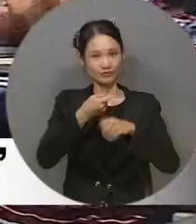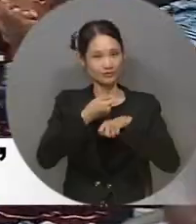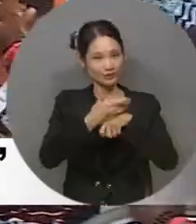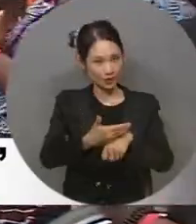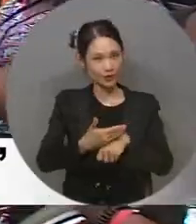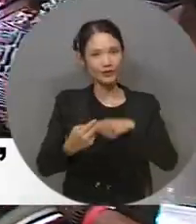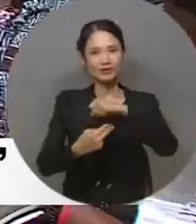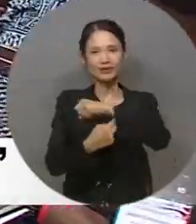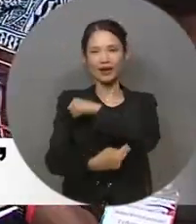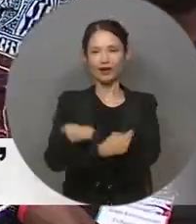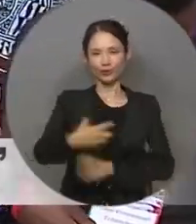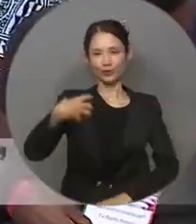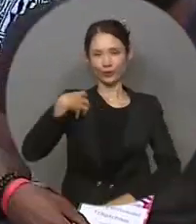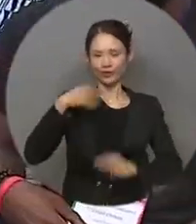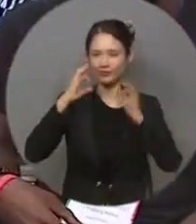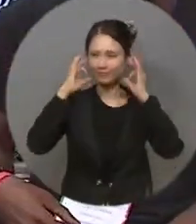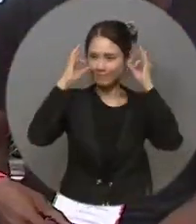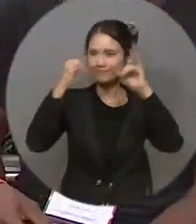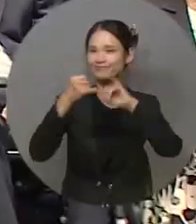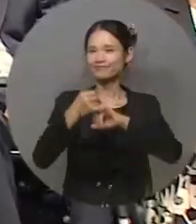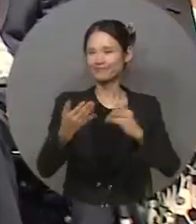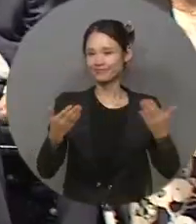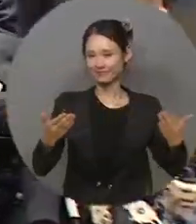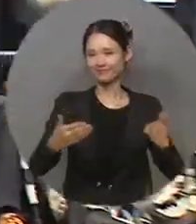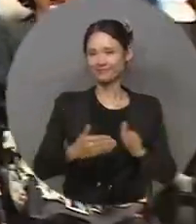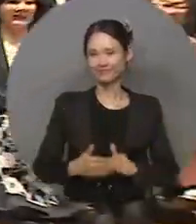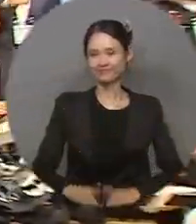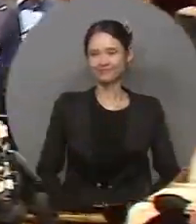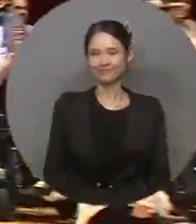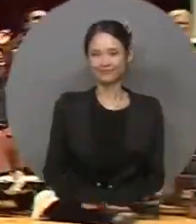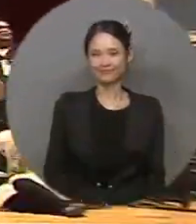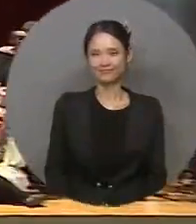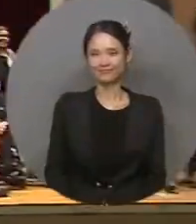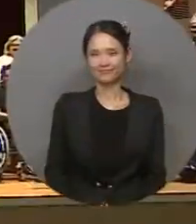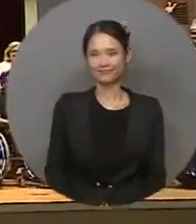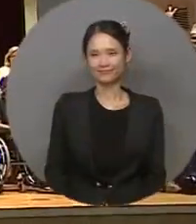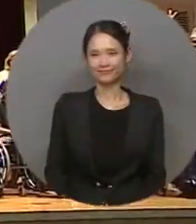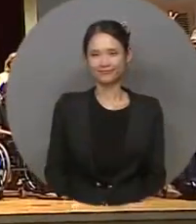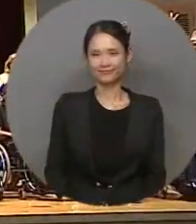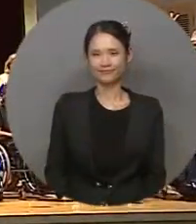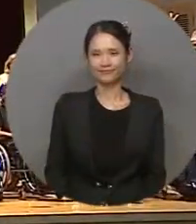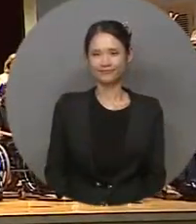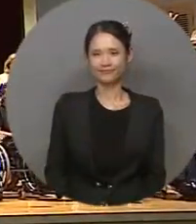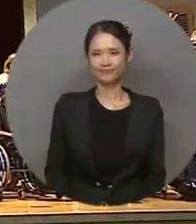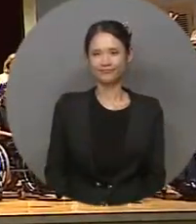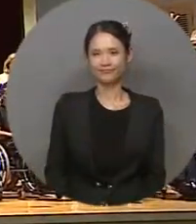가교 역할에 최선을 다하겠습니다. 복지TV 뉴스 박순종입니다.